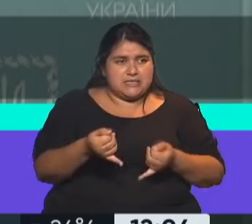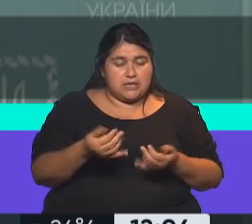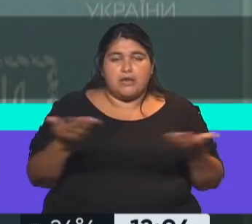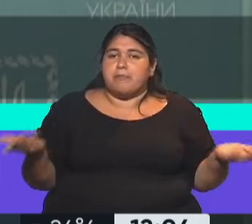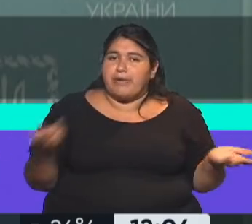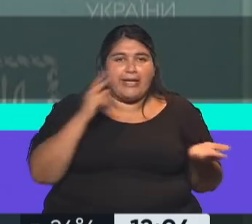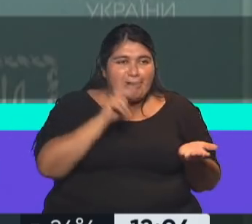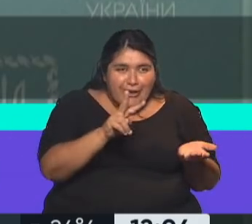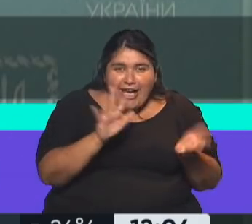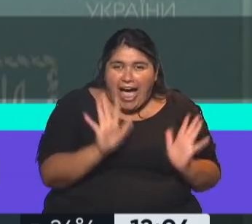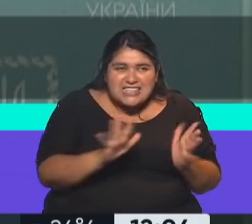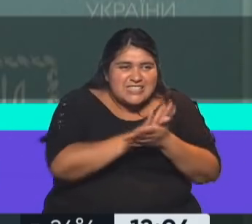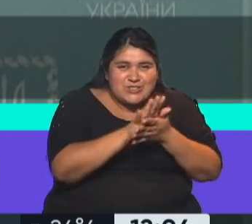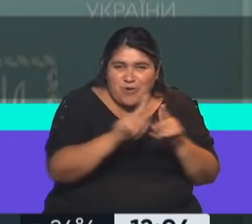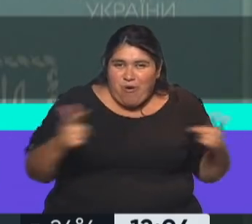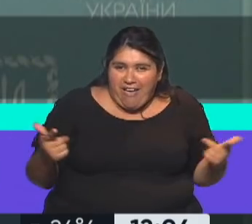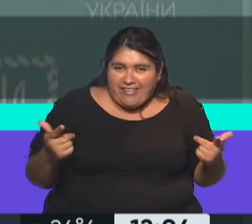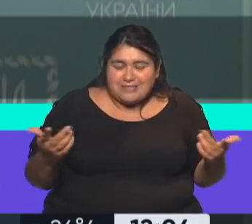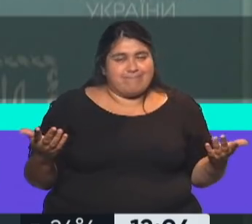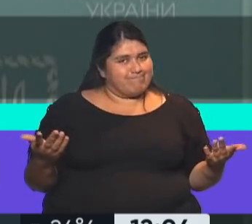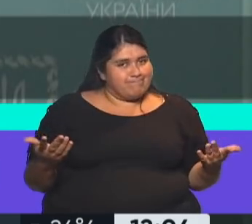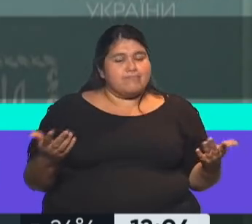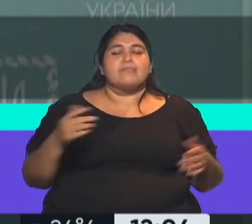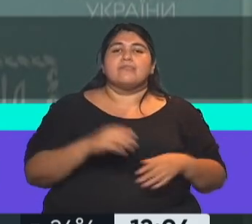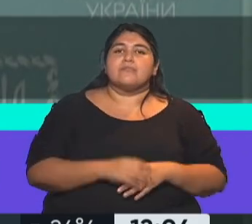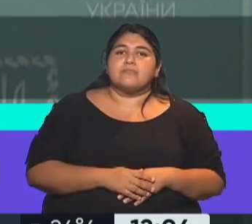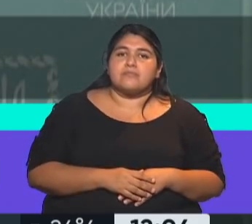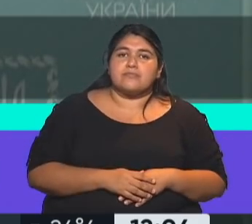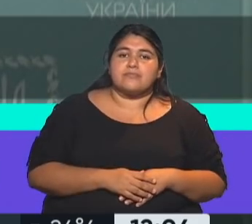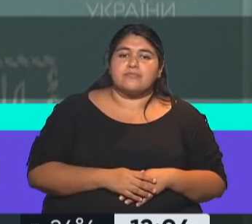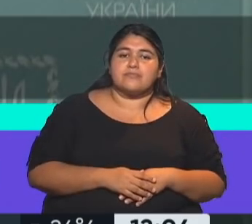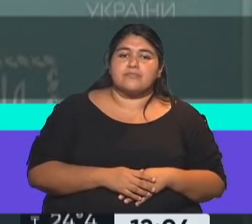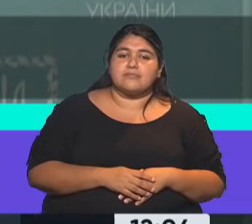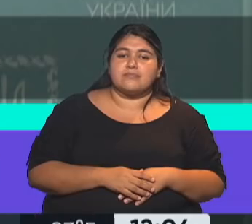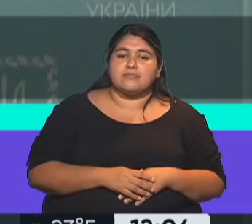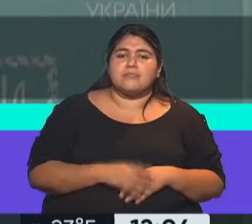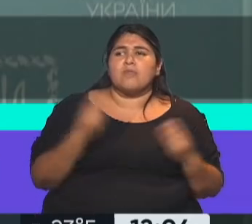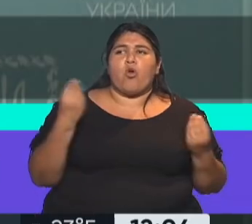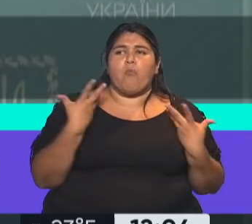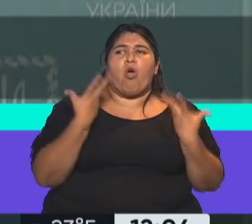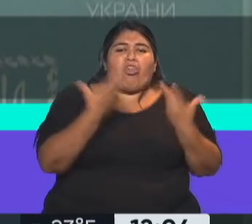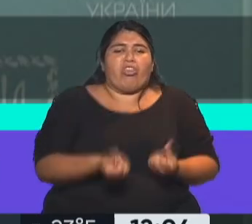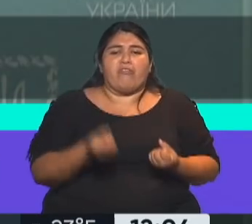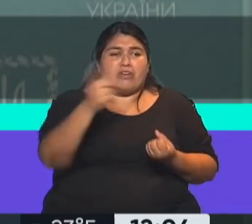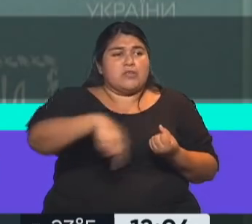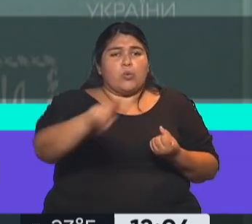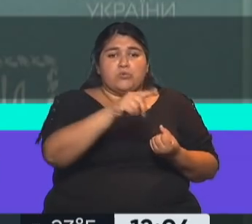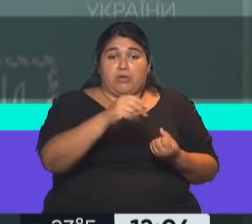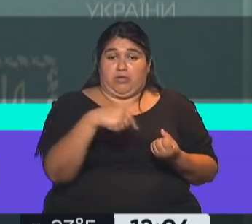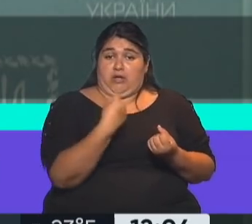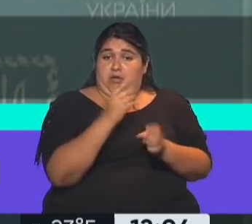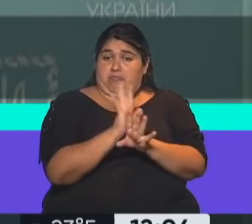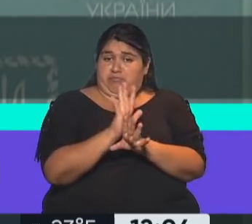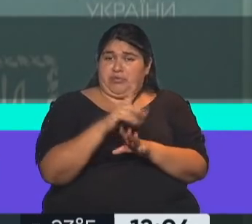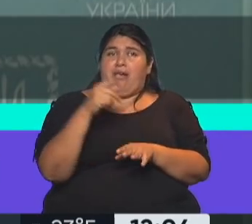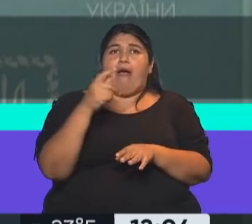бачимо вповні, що ви збираєтесь з цим робити. Як збираєтесь захищати себе, коли